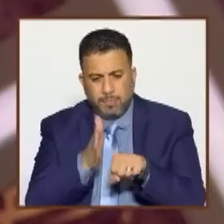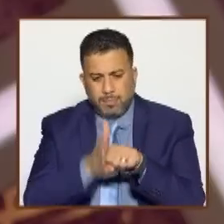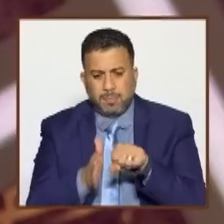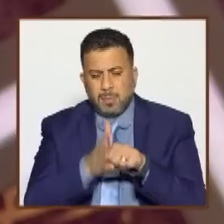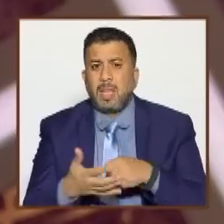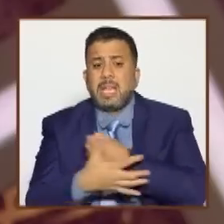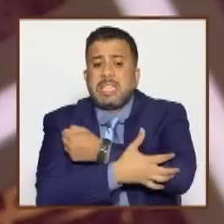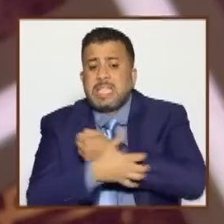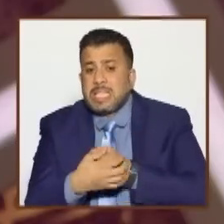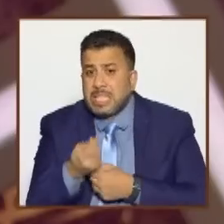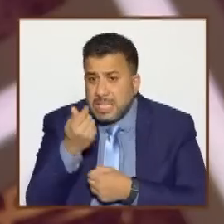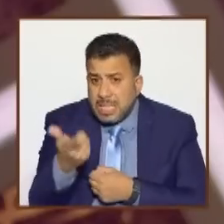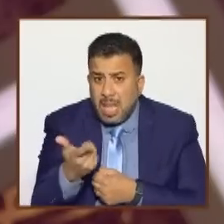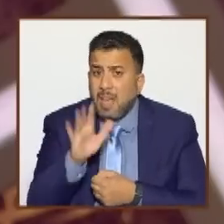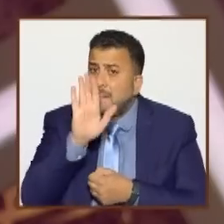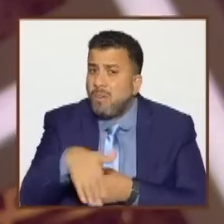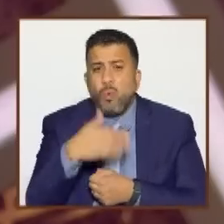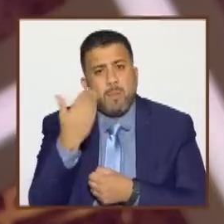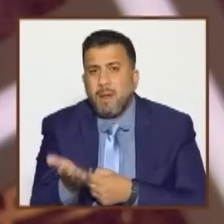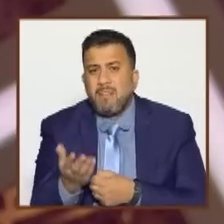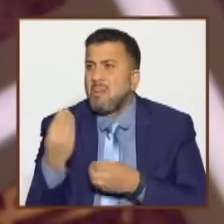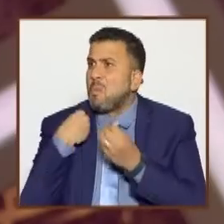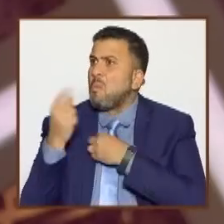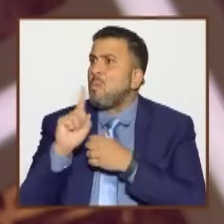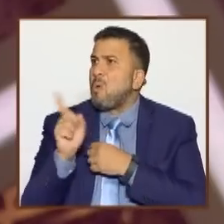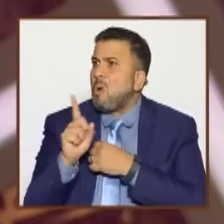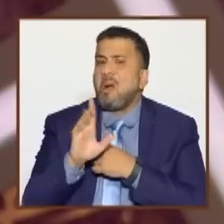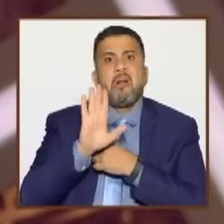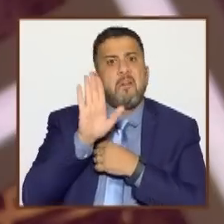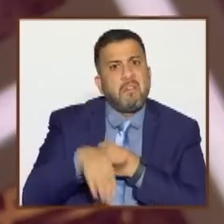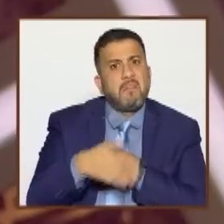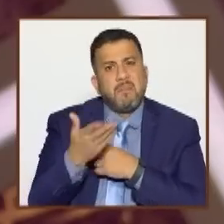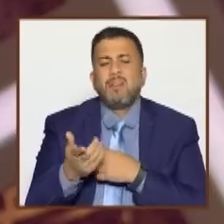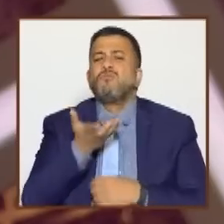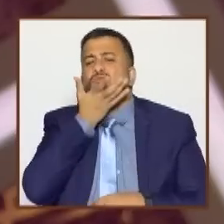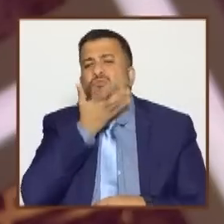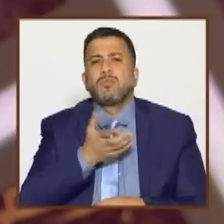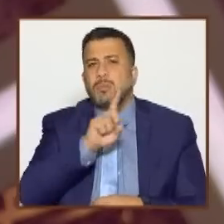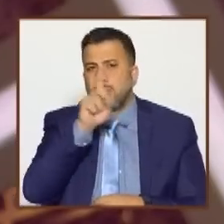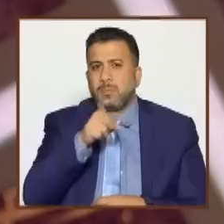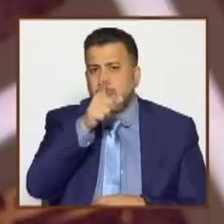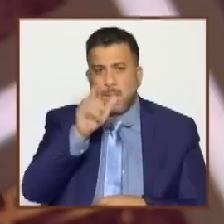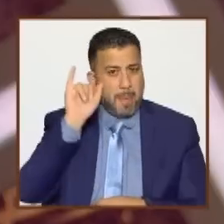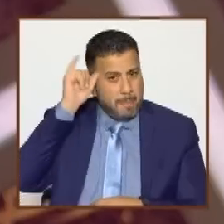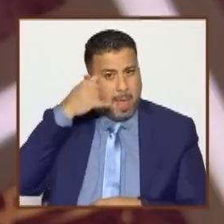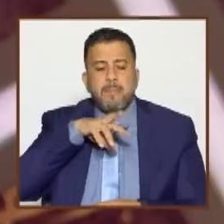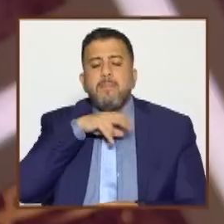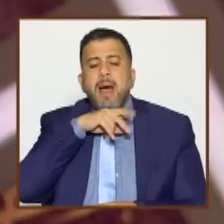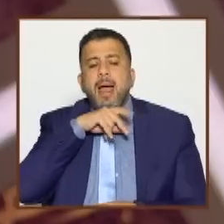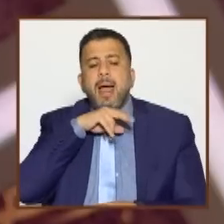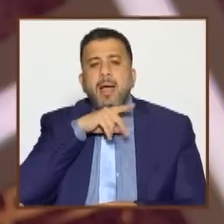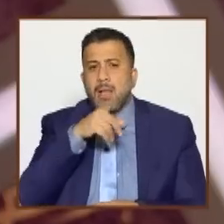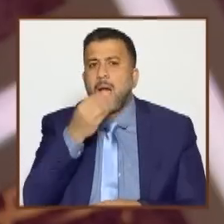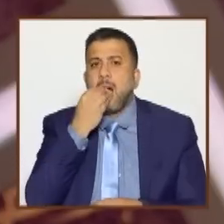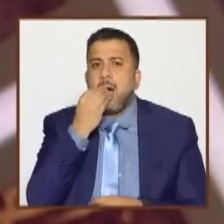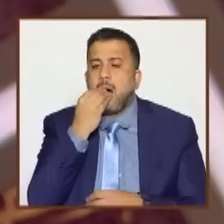القبيل، تسأل عن الزكاة. يا أم محمد من الشارقة بارك الله فيك، تقولين بأن عندك حلال، وهذا الحلال